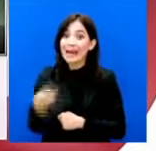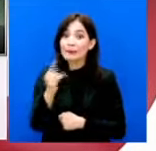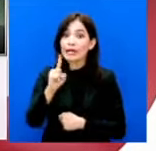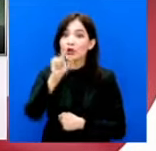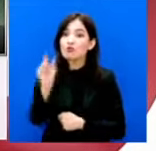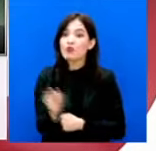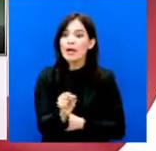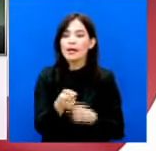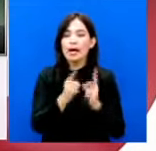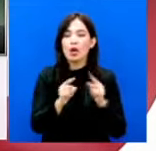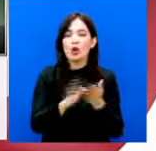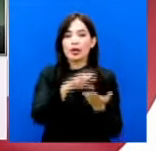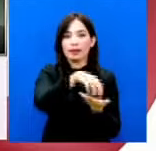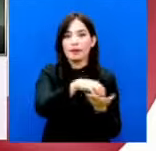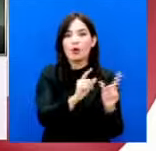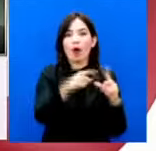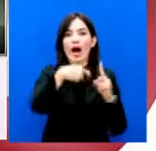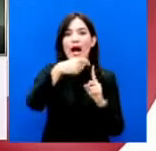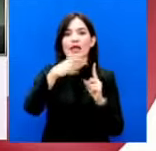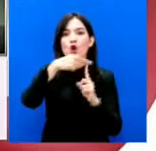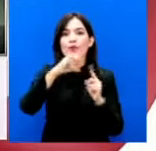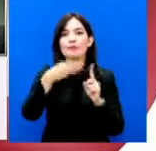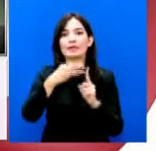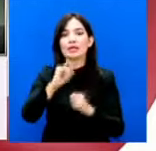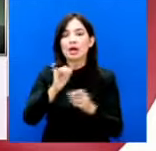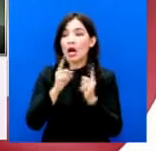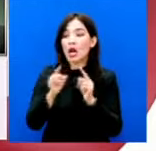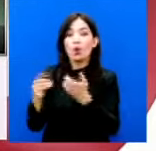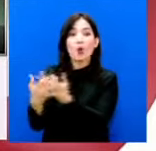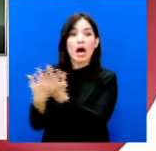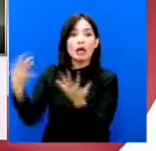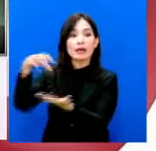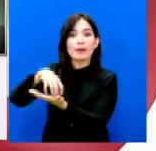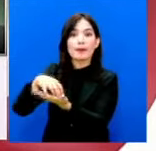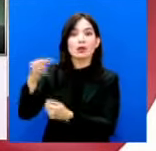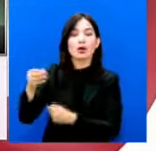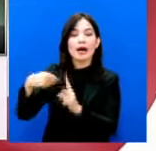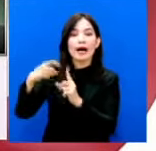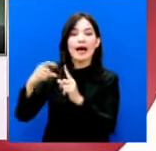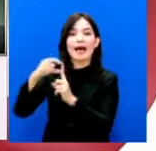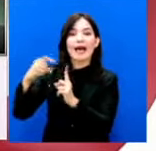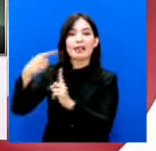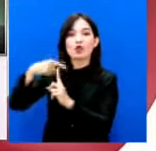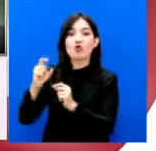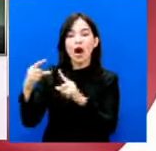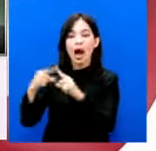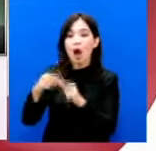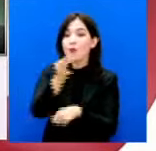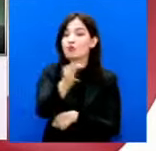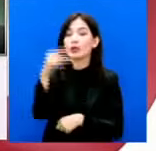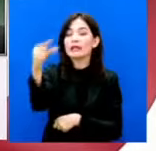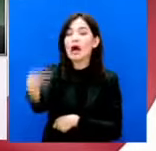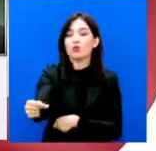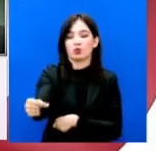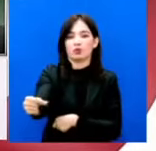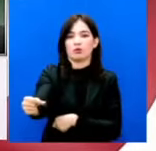kalau warga kita yang ada di Wakatobi, coba bayangkan kalau warga kita yang ada di Kadatua atau di pulau jauh sana,